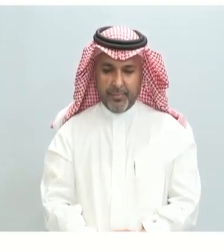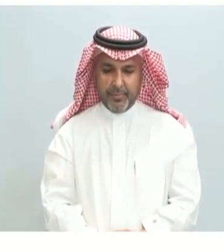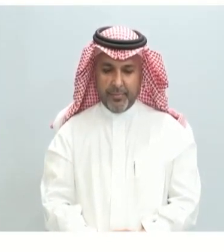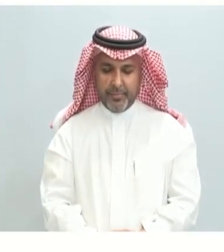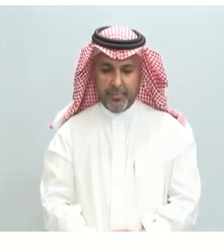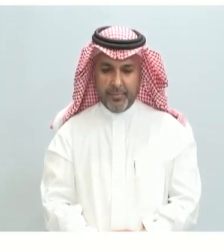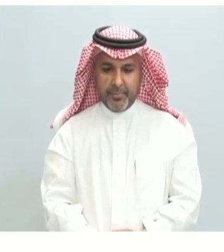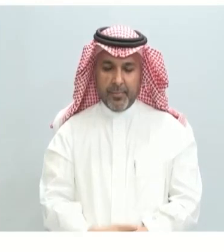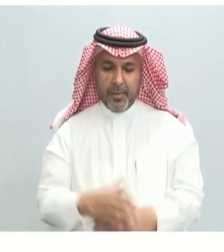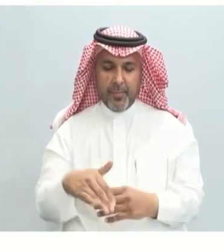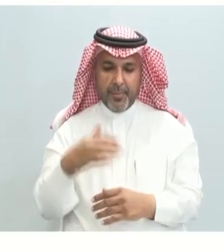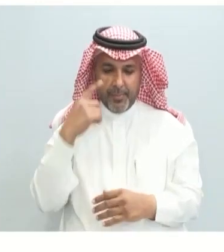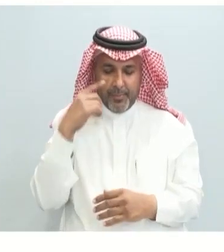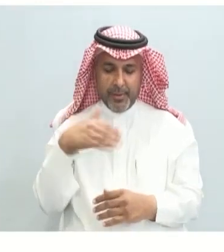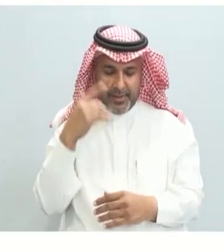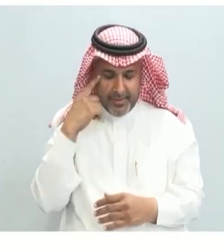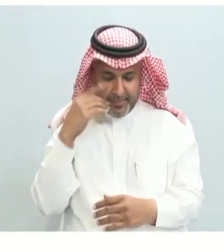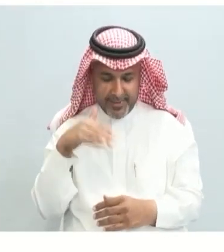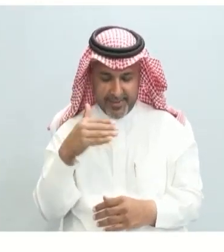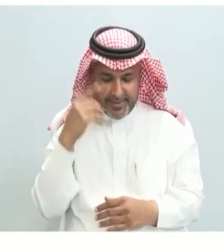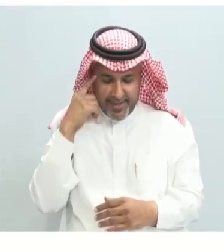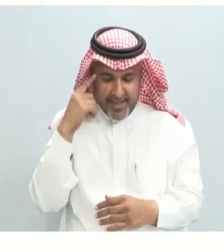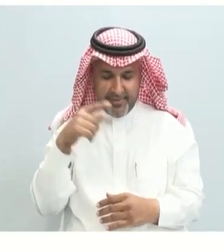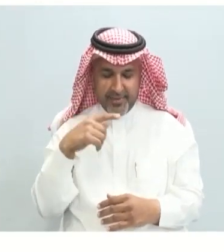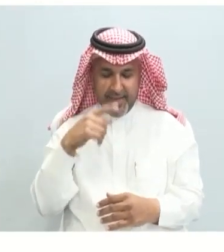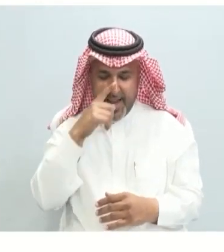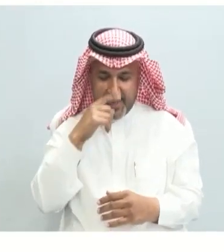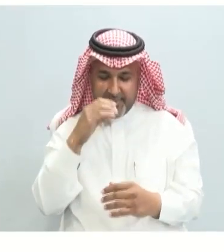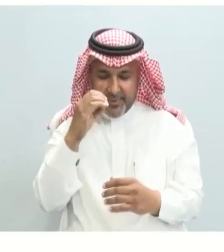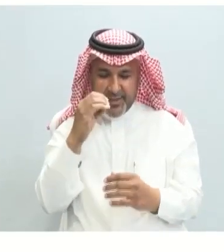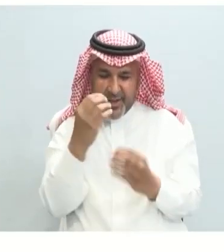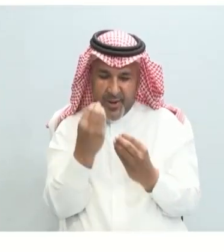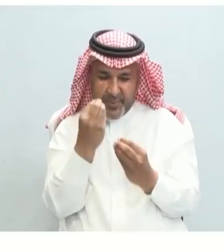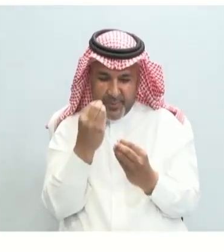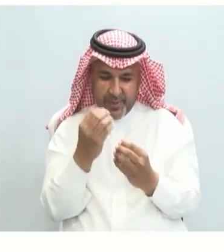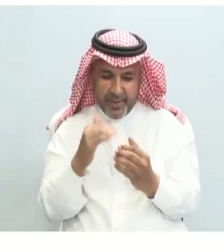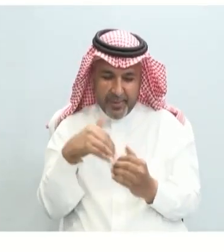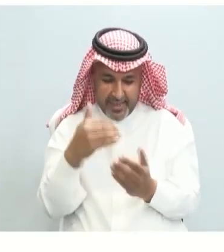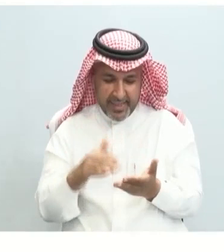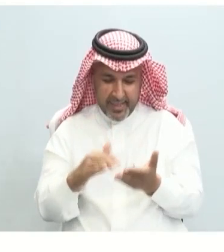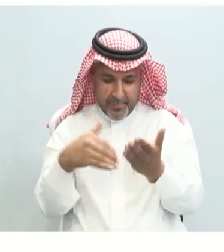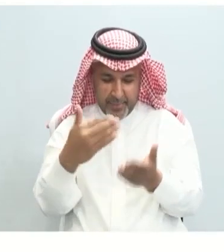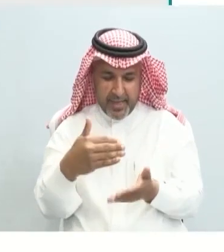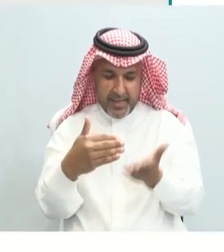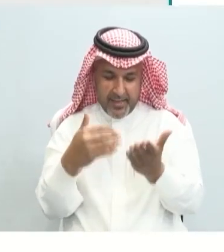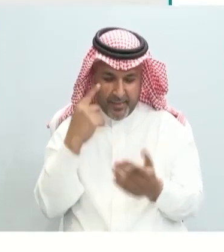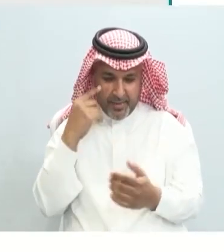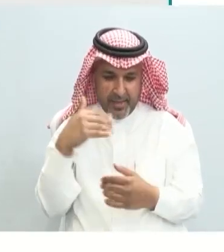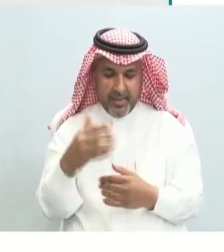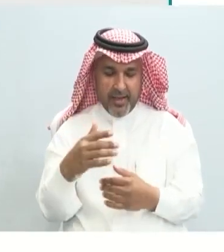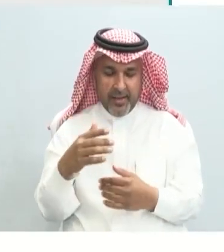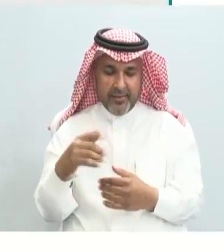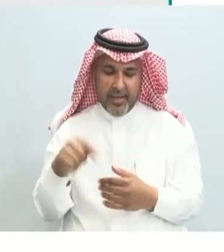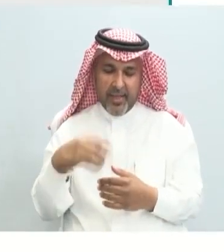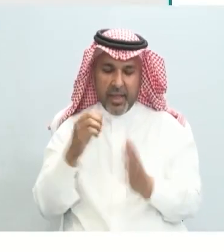كامل انتم كذا ها يعني مشيتو علي المفروض اني ما احل لكم السؤال كامل ولكن حليته بشكل كامل